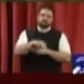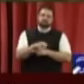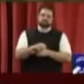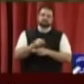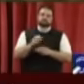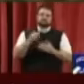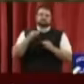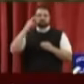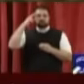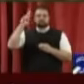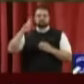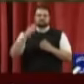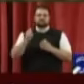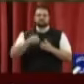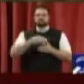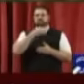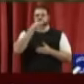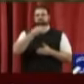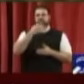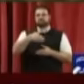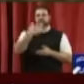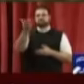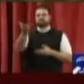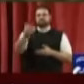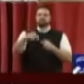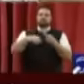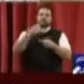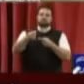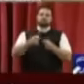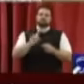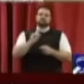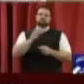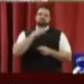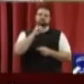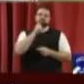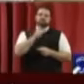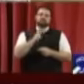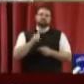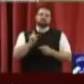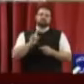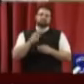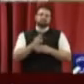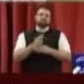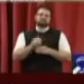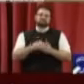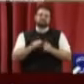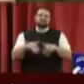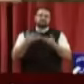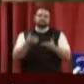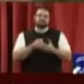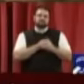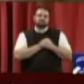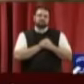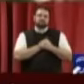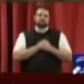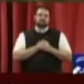emitem și ce gândim. Nu mai emiți nimic sau nu cumva să greșesc. Emităm multă imbire, dragă. Și știu din